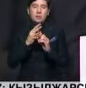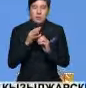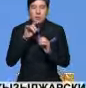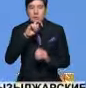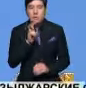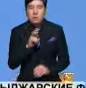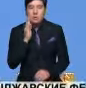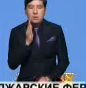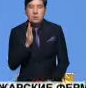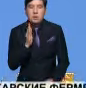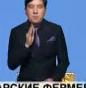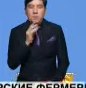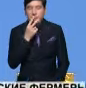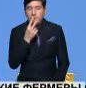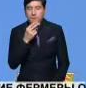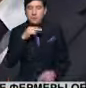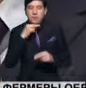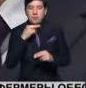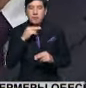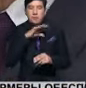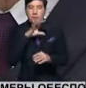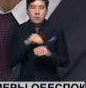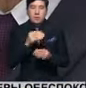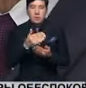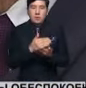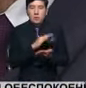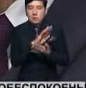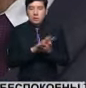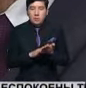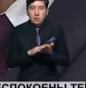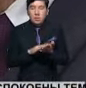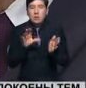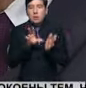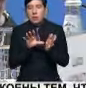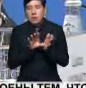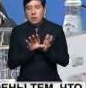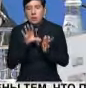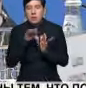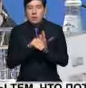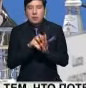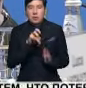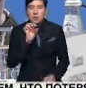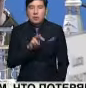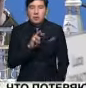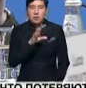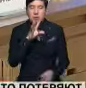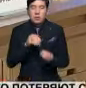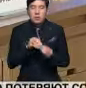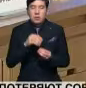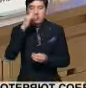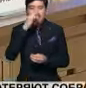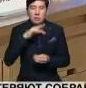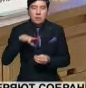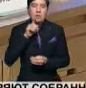долларов. Особое внимание уделил глава государства сектору чистой энергетики. Там достигнуты конкретные договоренности о реализации в Казахстане